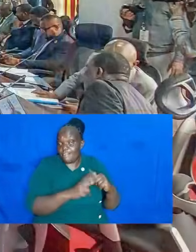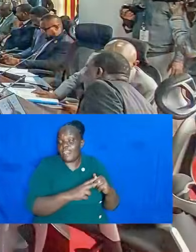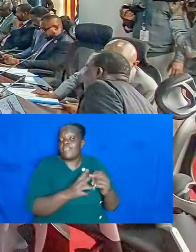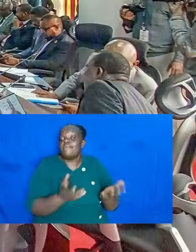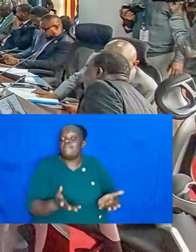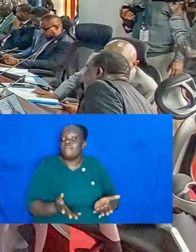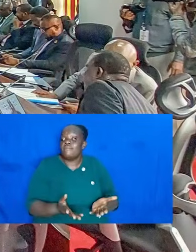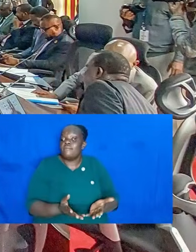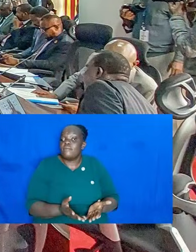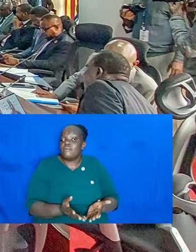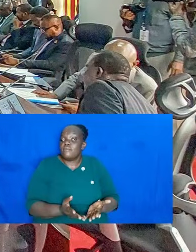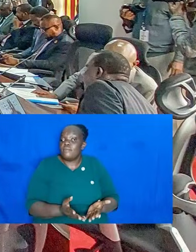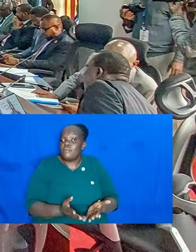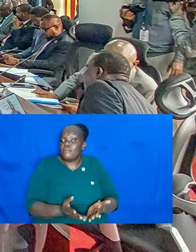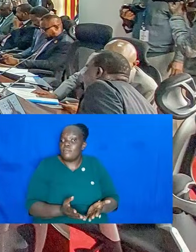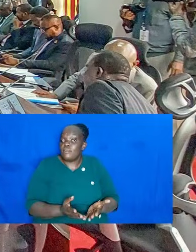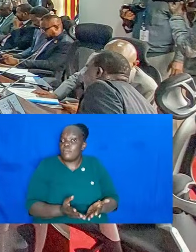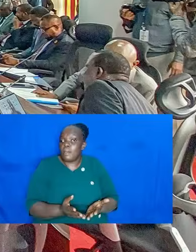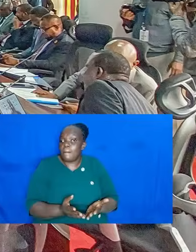2026-27.